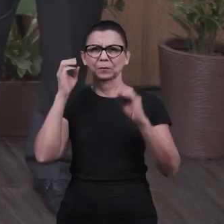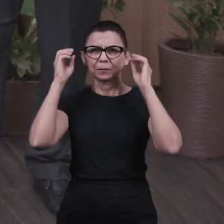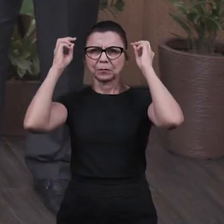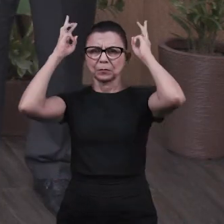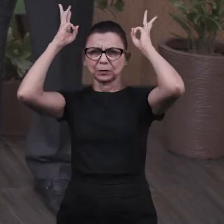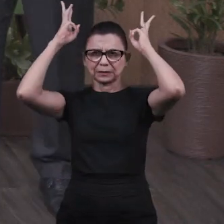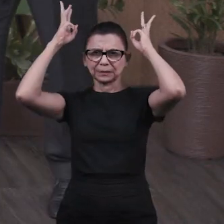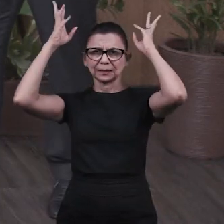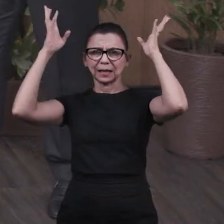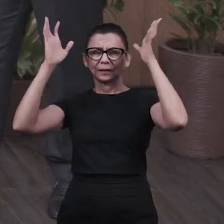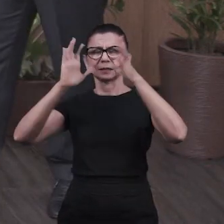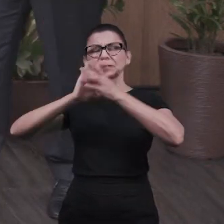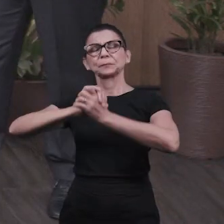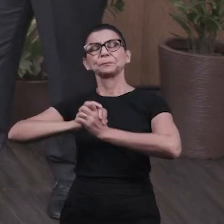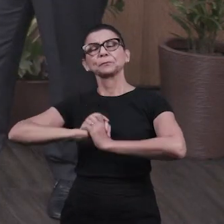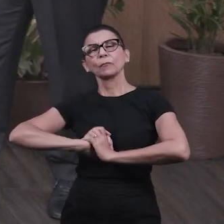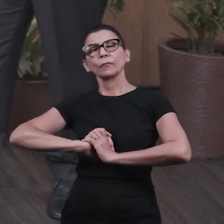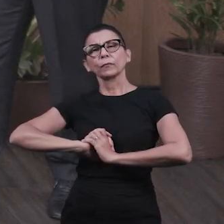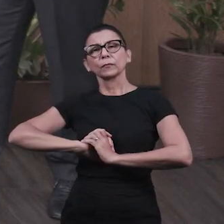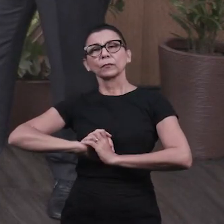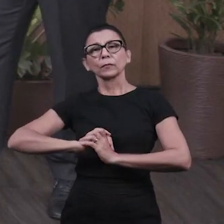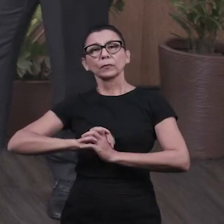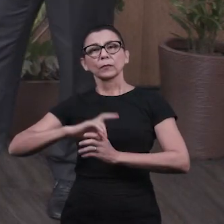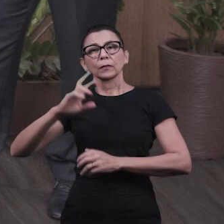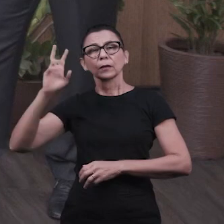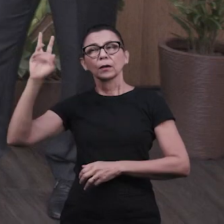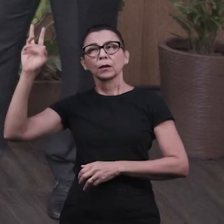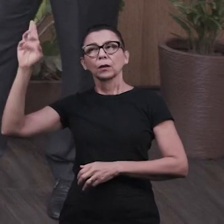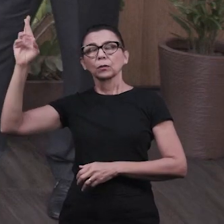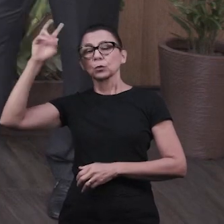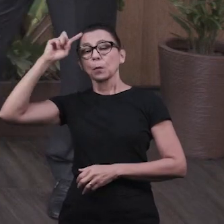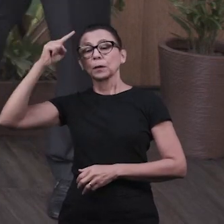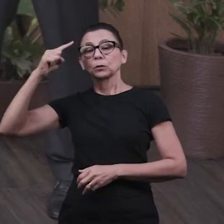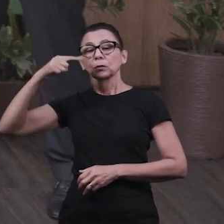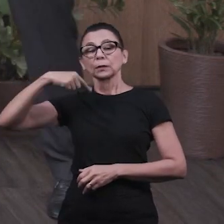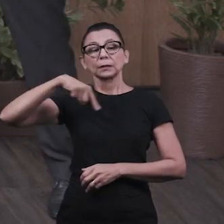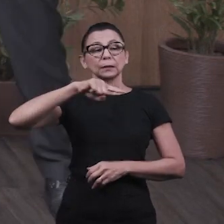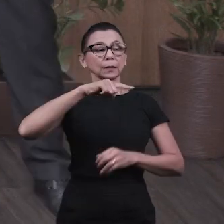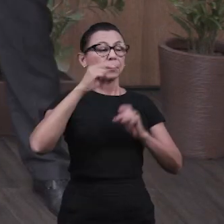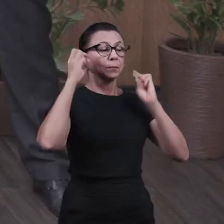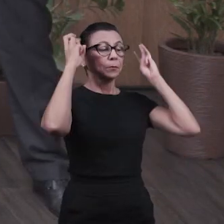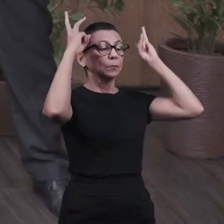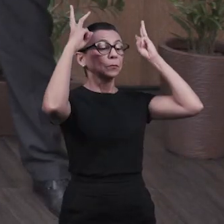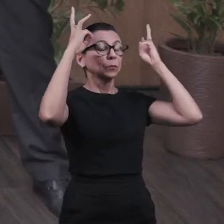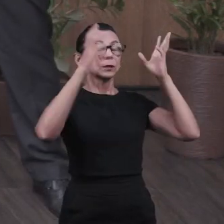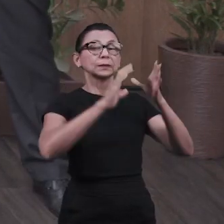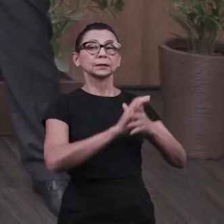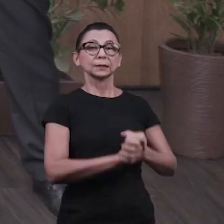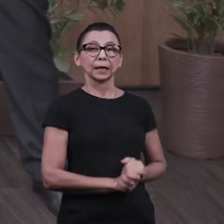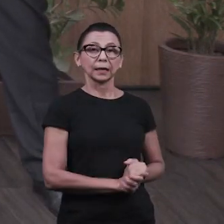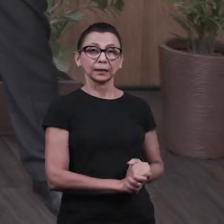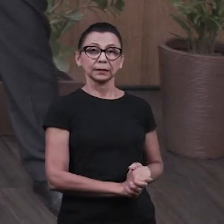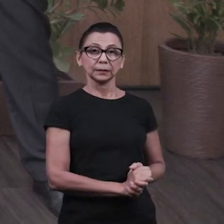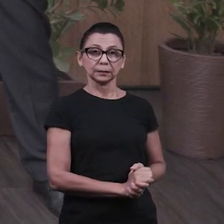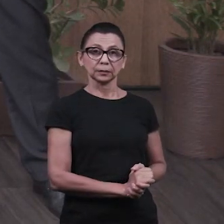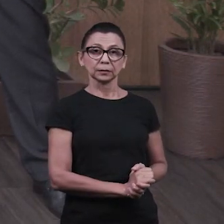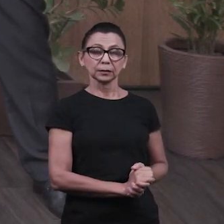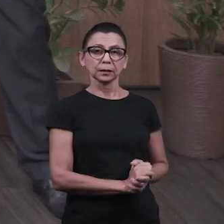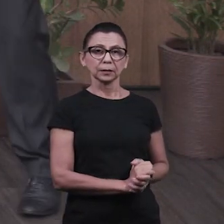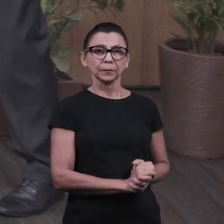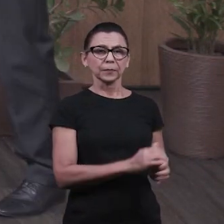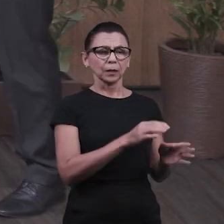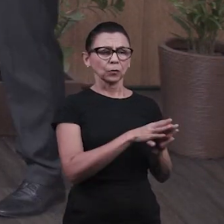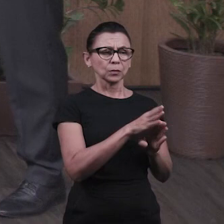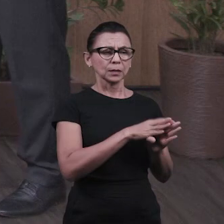promise par Dieu, il avait un ordre. Quel était cet ordre? Manger l'agneau rôti au feu avec